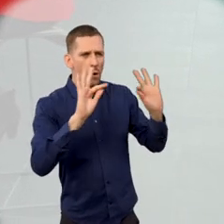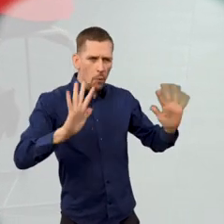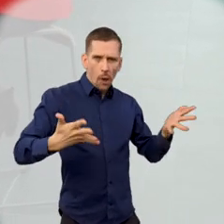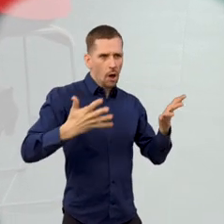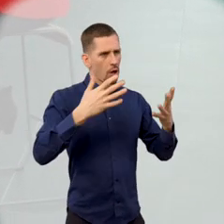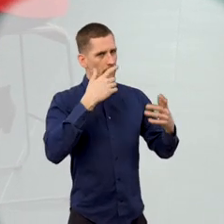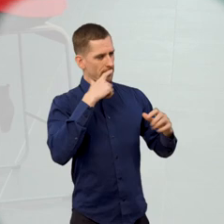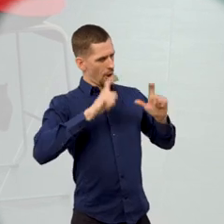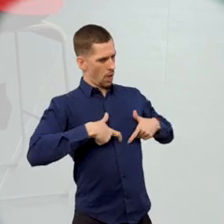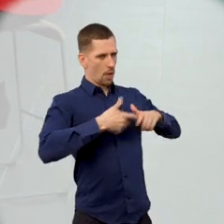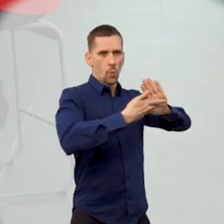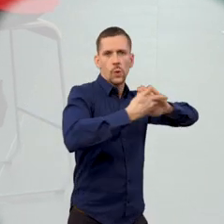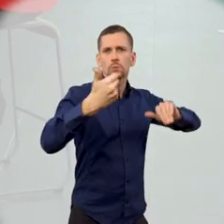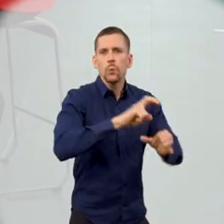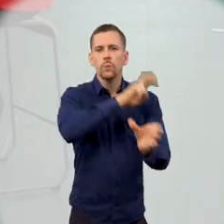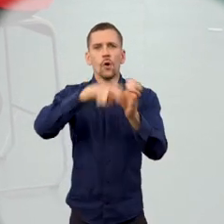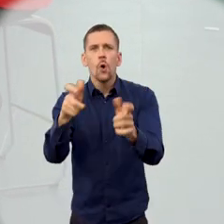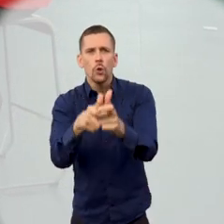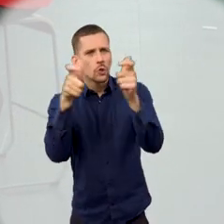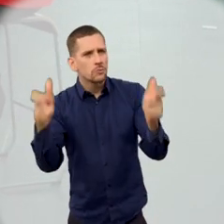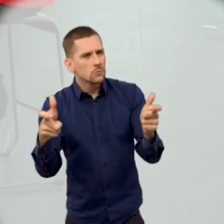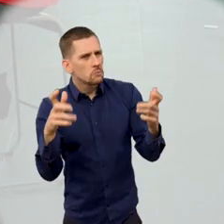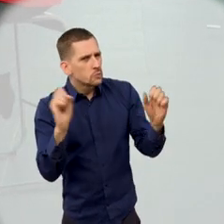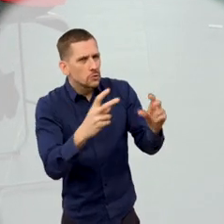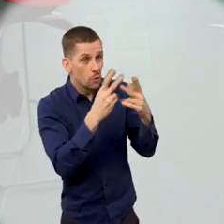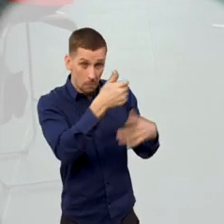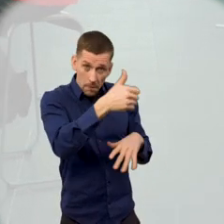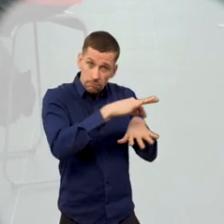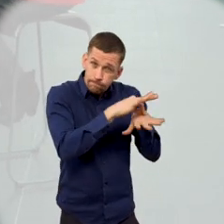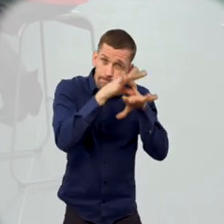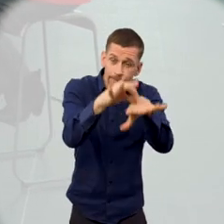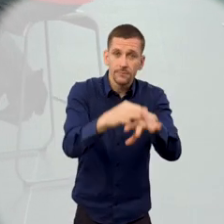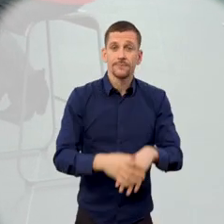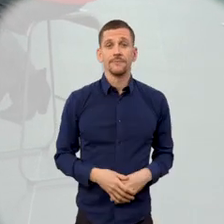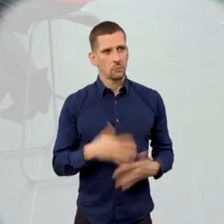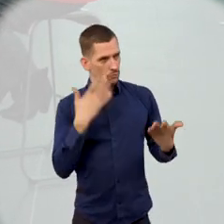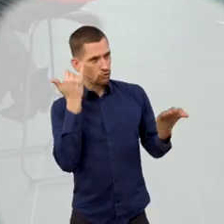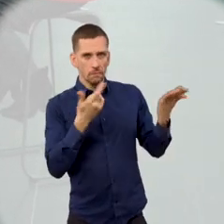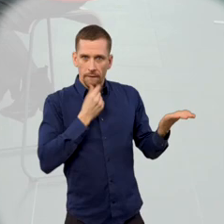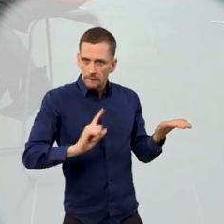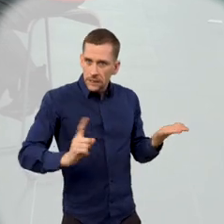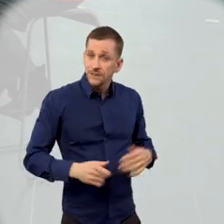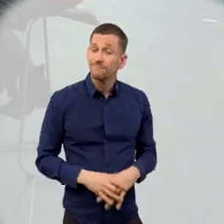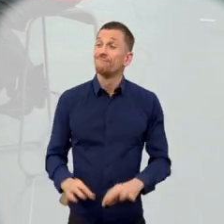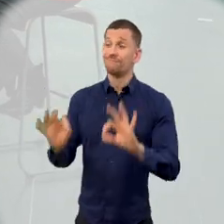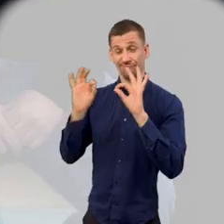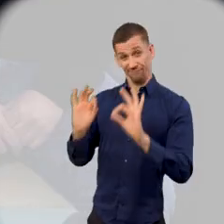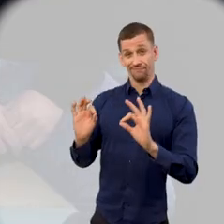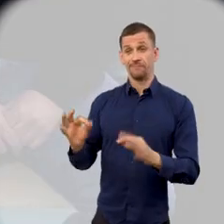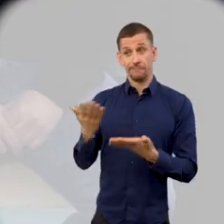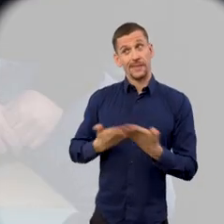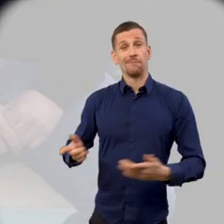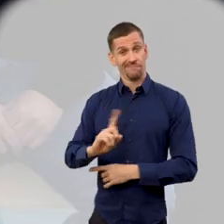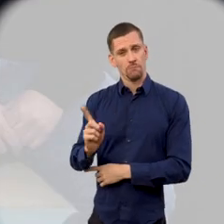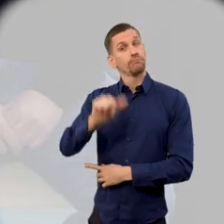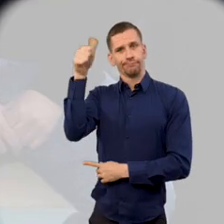ça se passe, la transition entre votre école? Vous les accompagnez donc au début, vous les suivez que j'imagine que c'est pas si simple de. Alors c'est pas simple pour